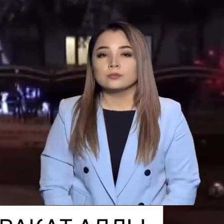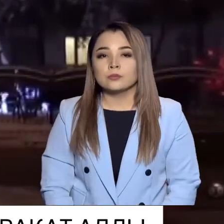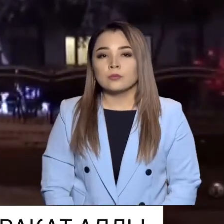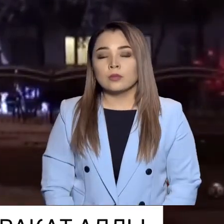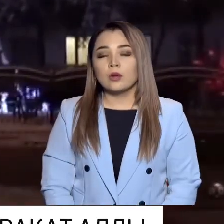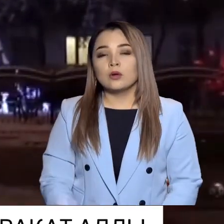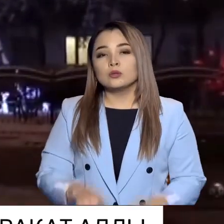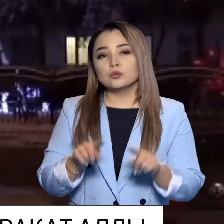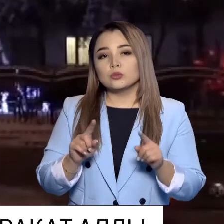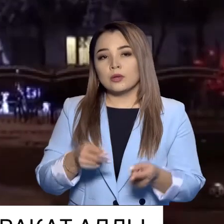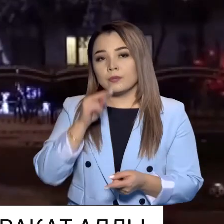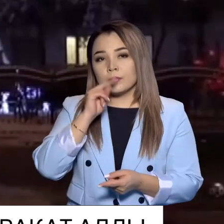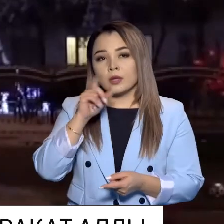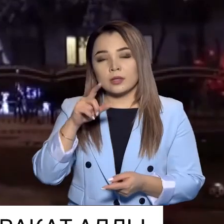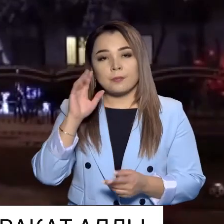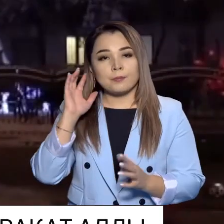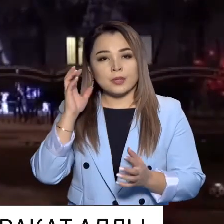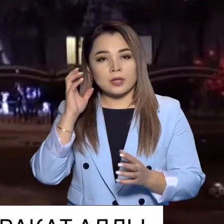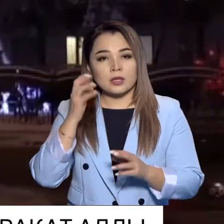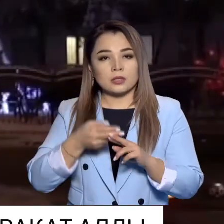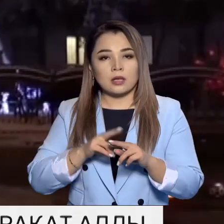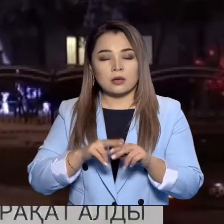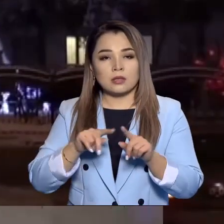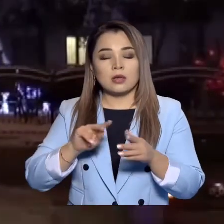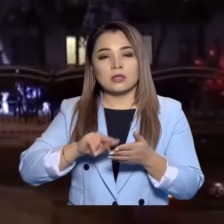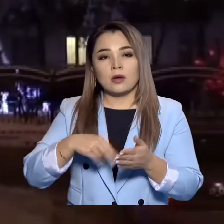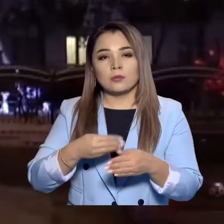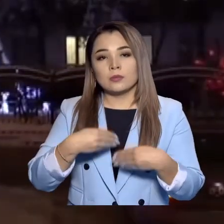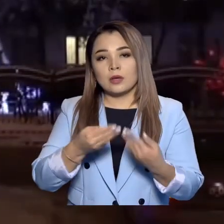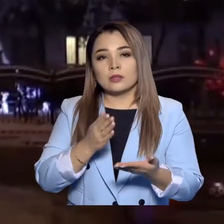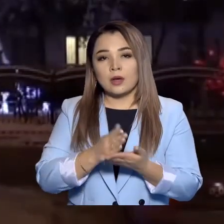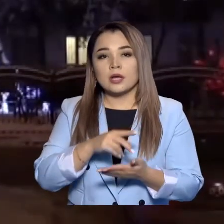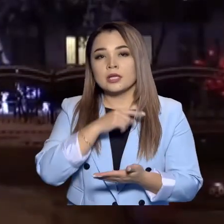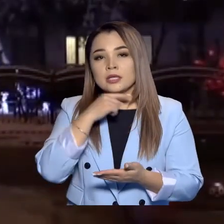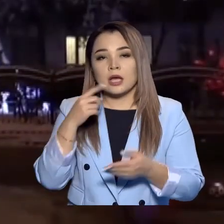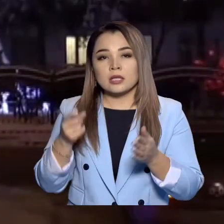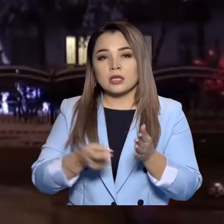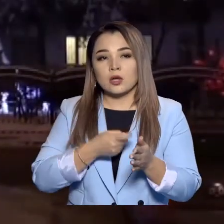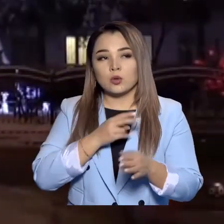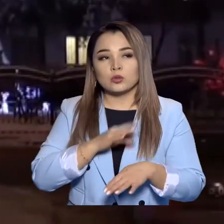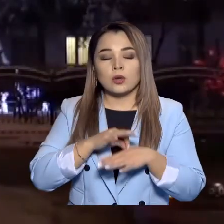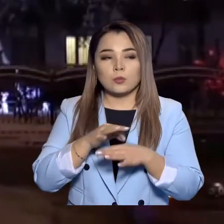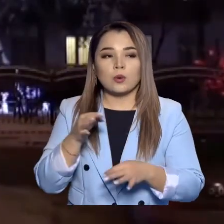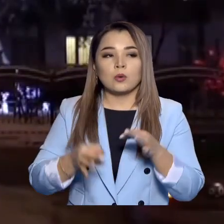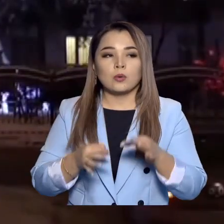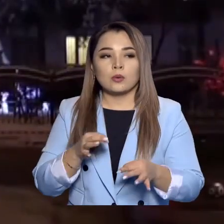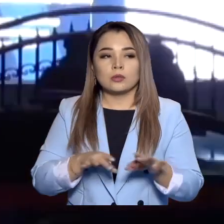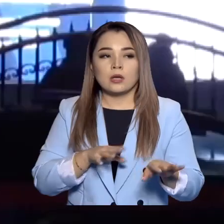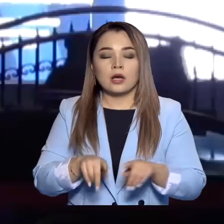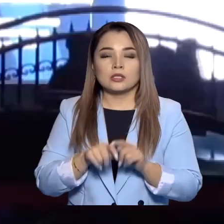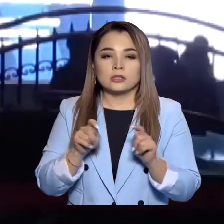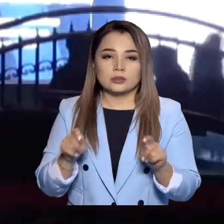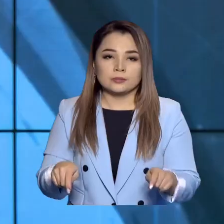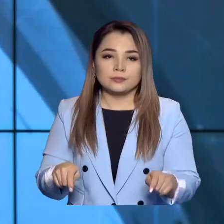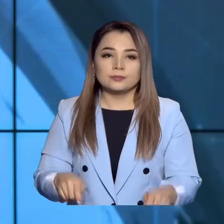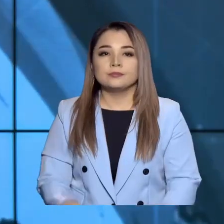Ұсталған күдіктіге қатысты психиатриялық сараптама тағайындалды. Ресей тергеу комитеті қылмыстық іс қозғады.